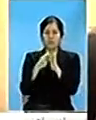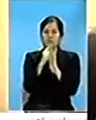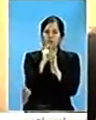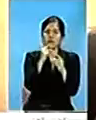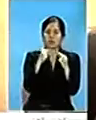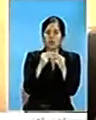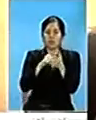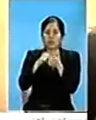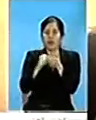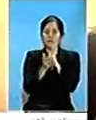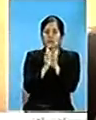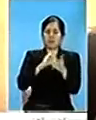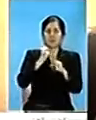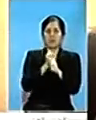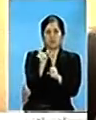กันอย่างไร